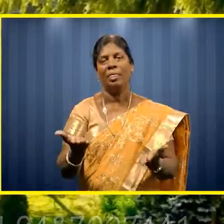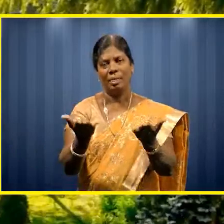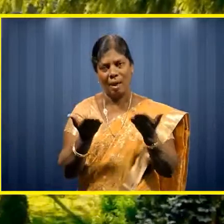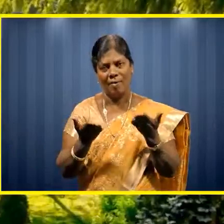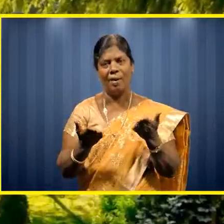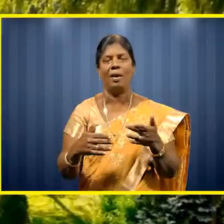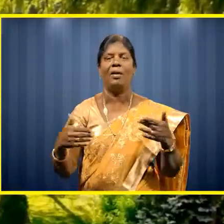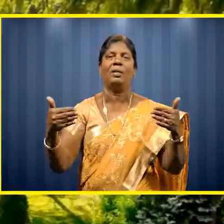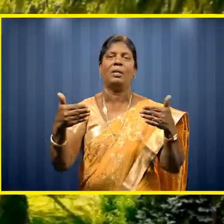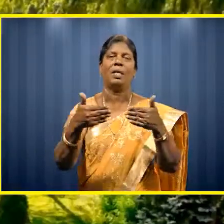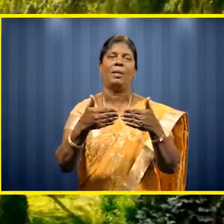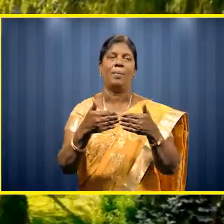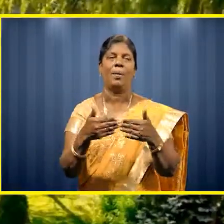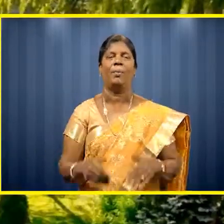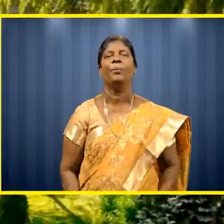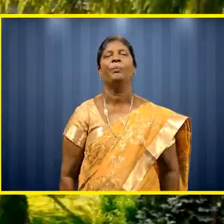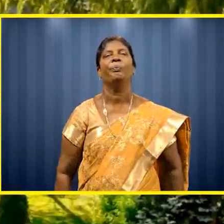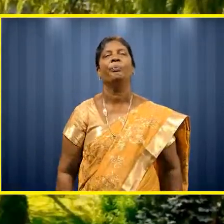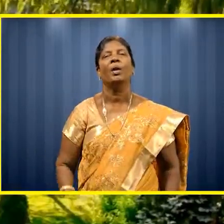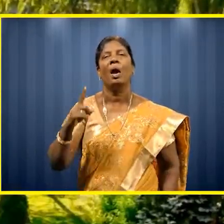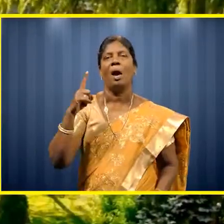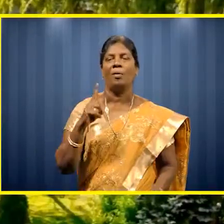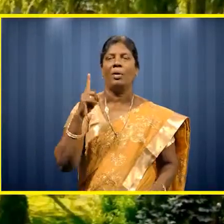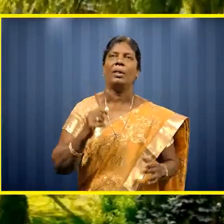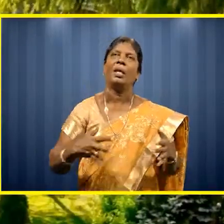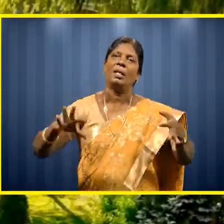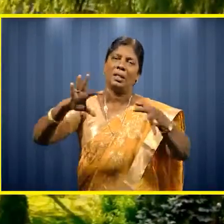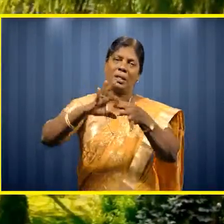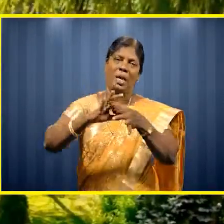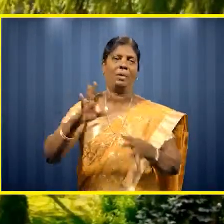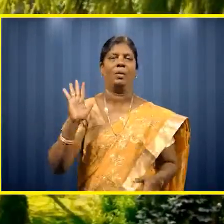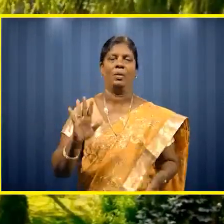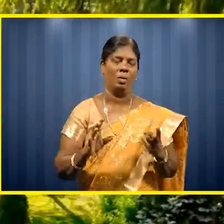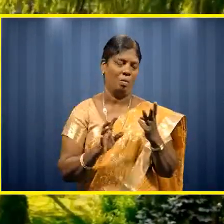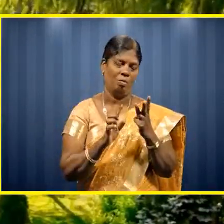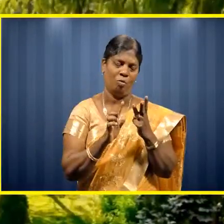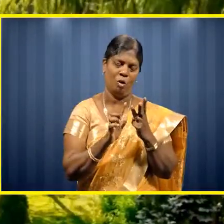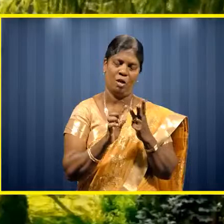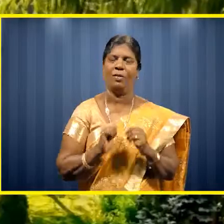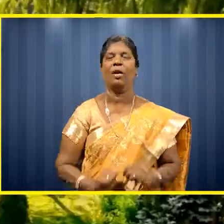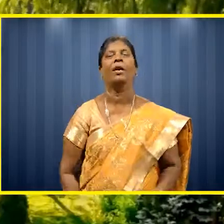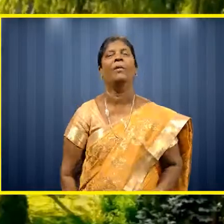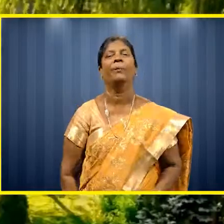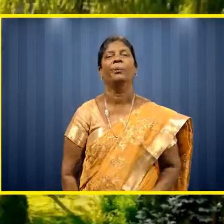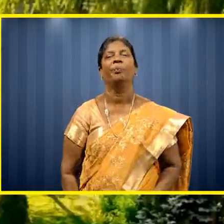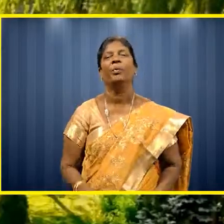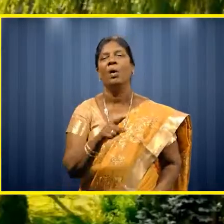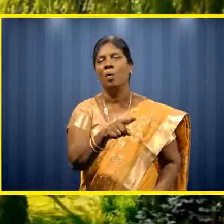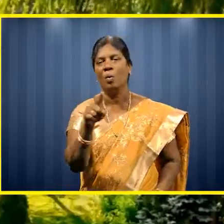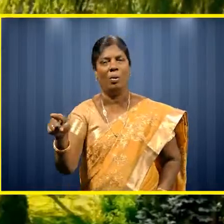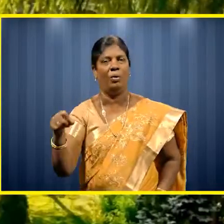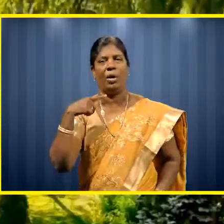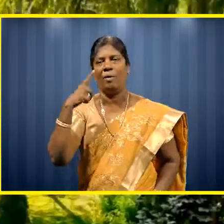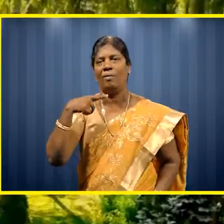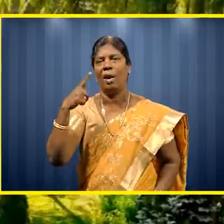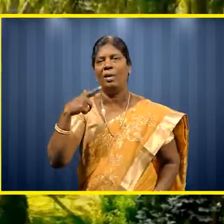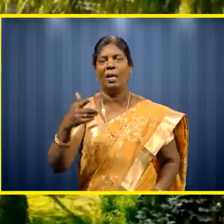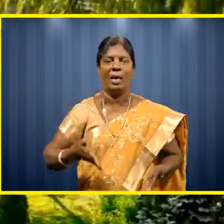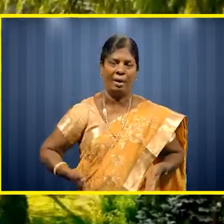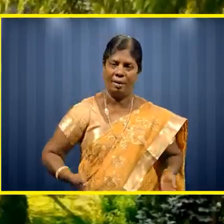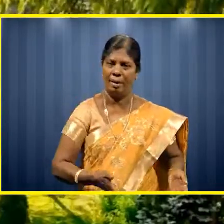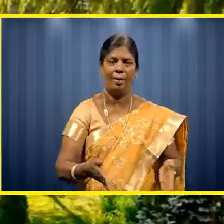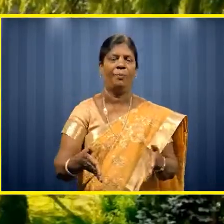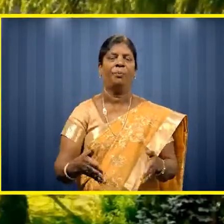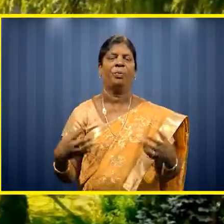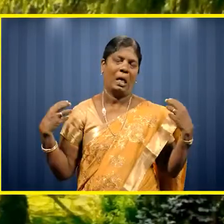உங்களுடைய தேவையை ஆண்டவர் சந்திப்பார். நீங்கள் அவரிடம் சார்ந்து கொள்ளுங்கள். மூன்றாவதாக உங்கள்